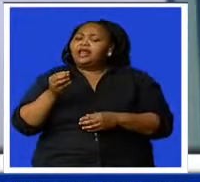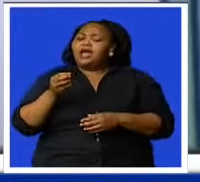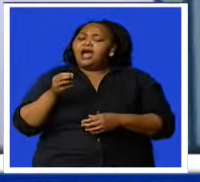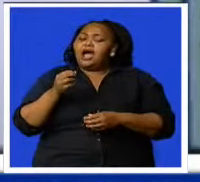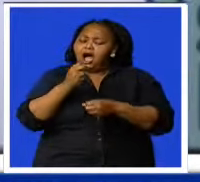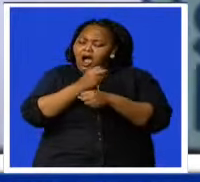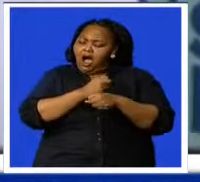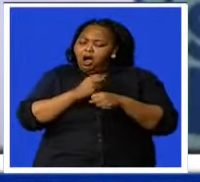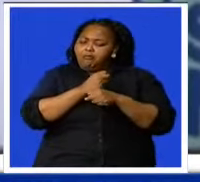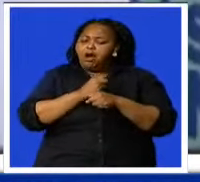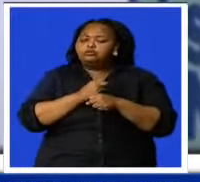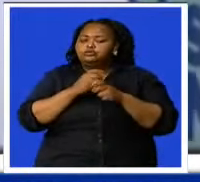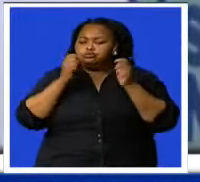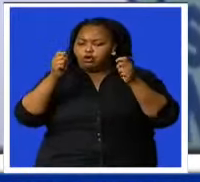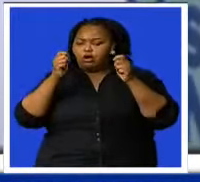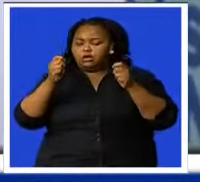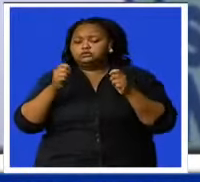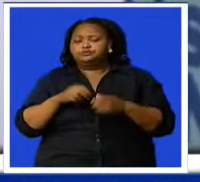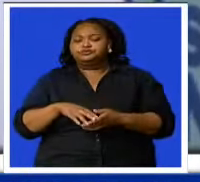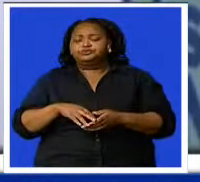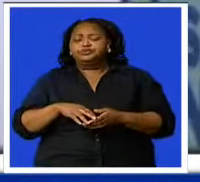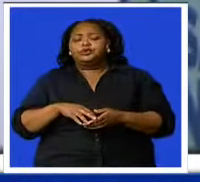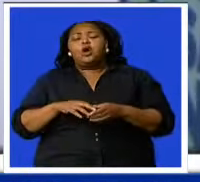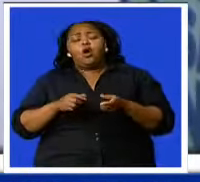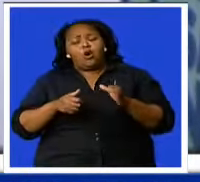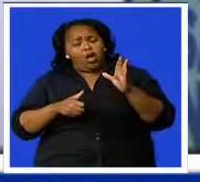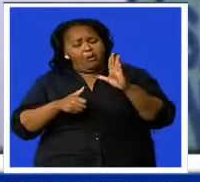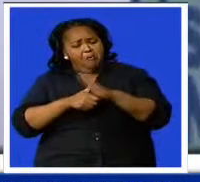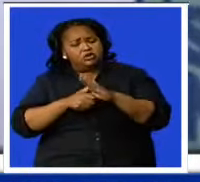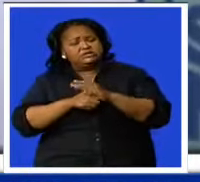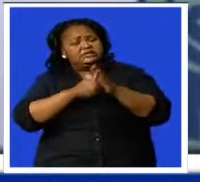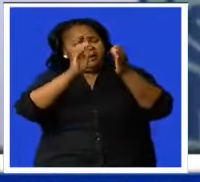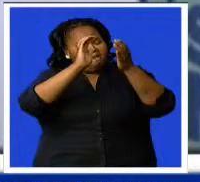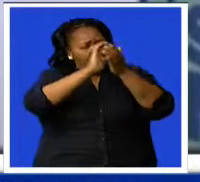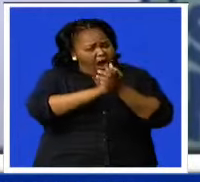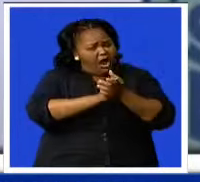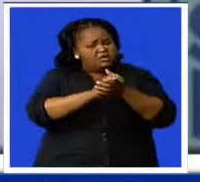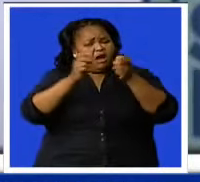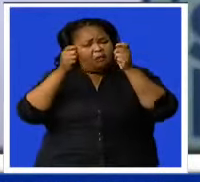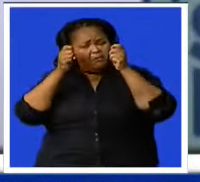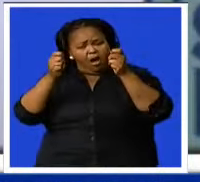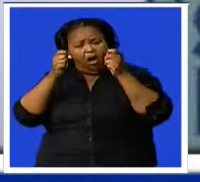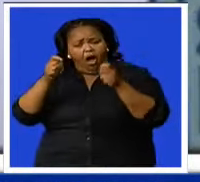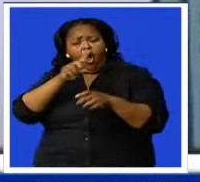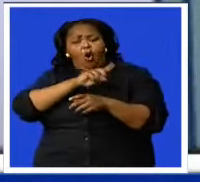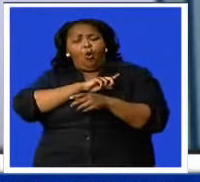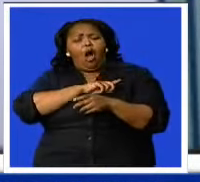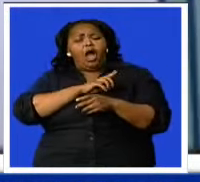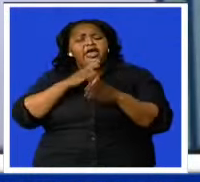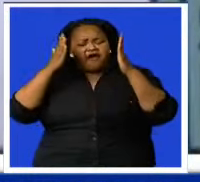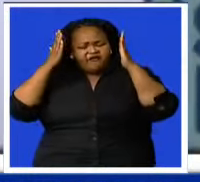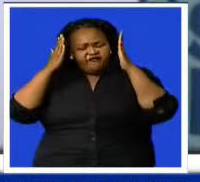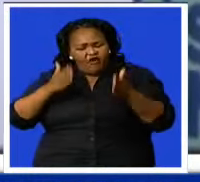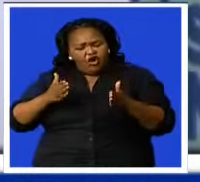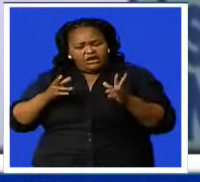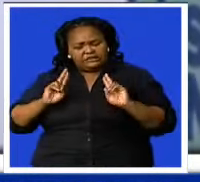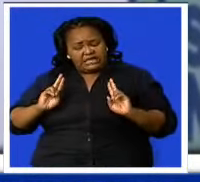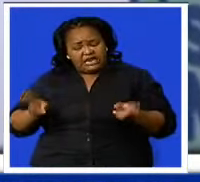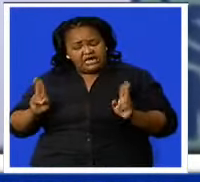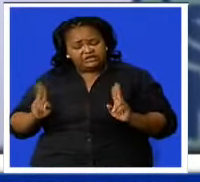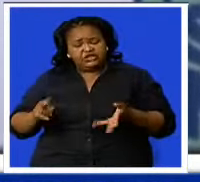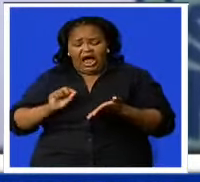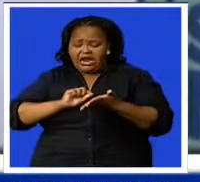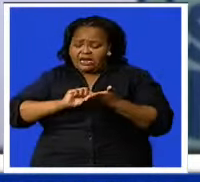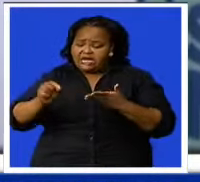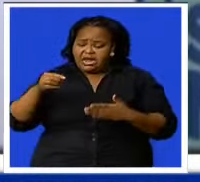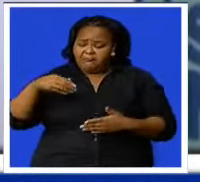kumcoka kakhulu ikutimbanza kanye nawo lo mkhankaso ngoba phela ubuke ukuthi imvelo yethu ibe ngileyo lehlandekile lokusho ukuthi ngesikhona